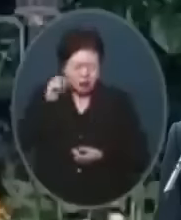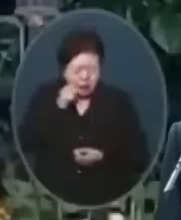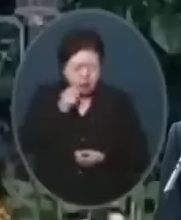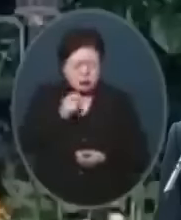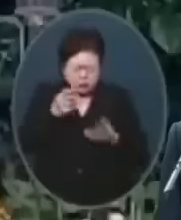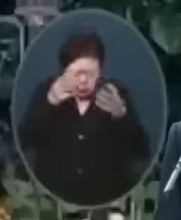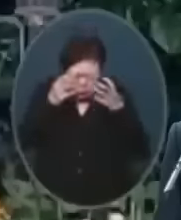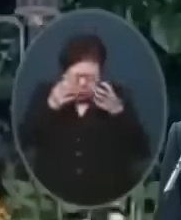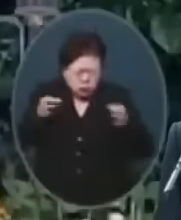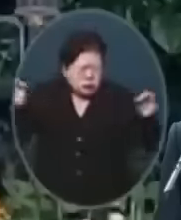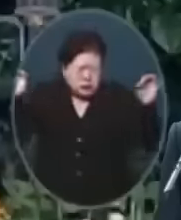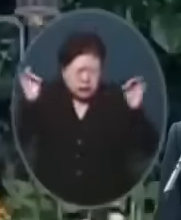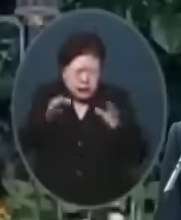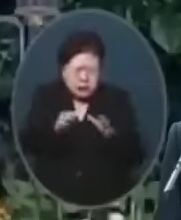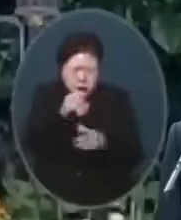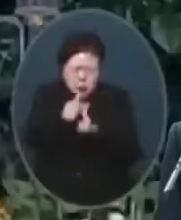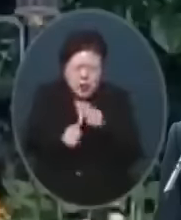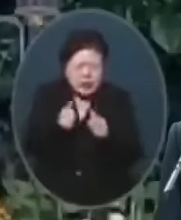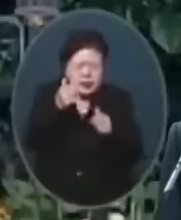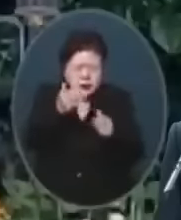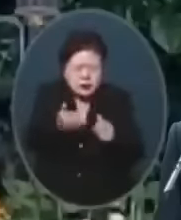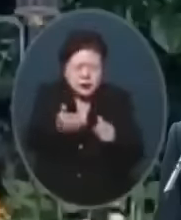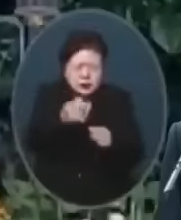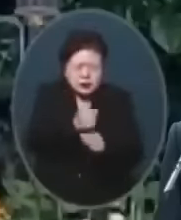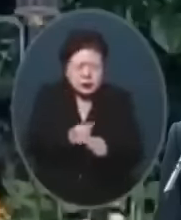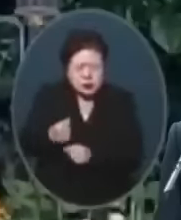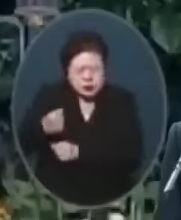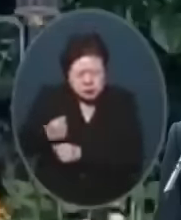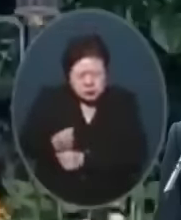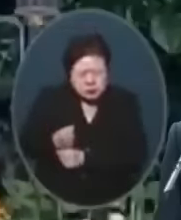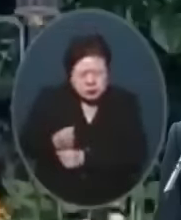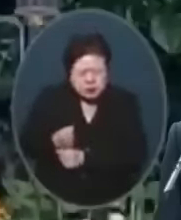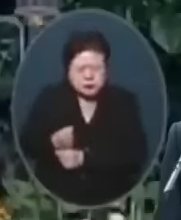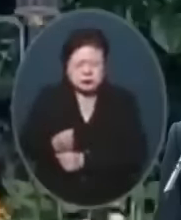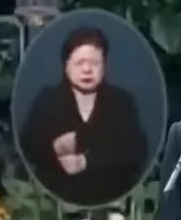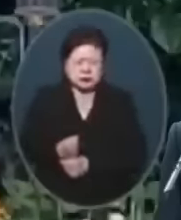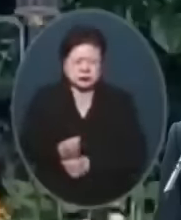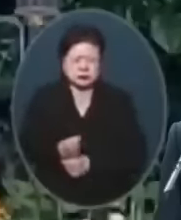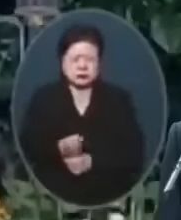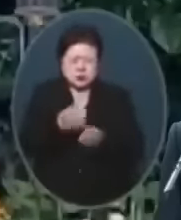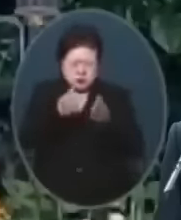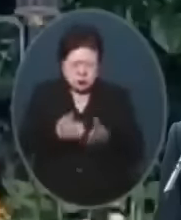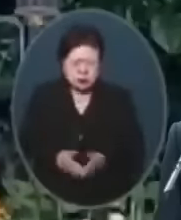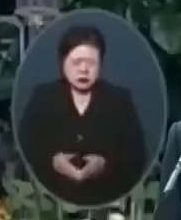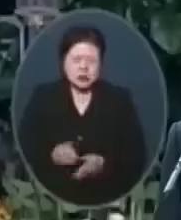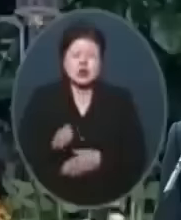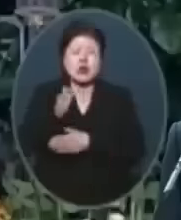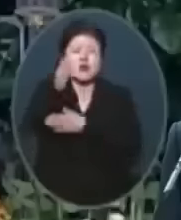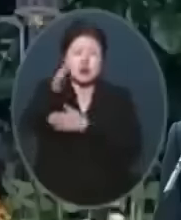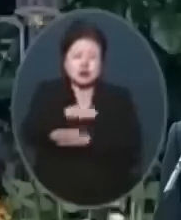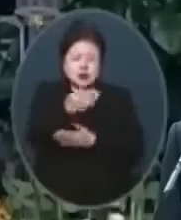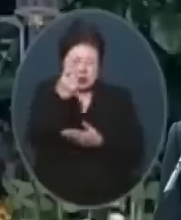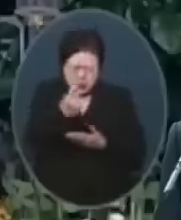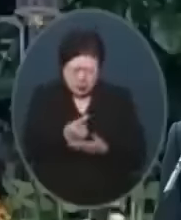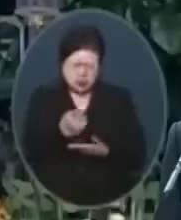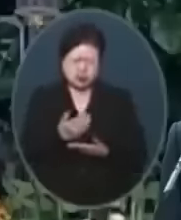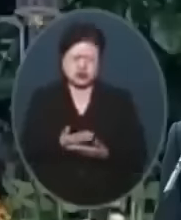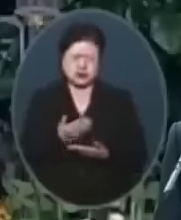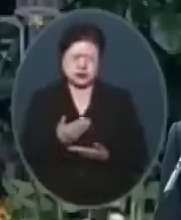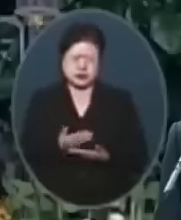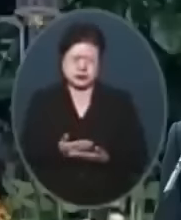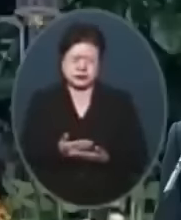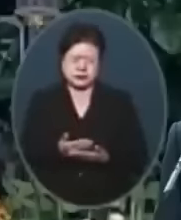어려움과 고통이 사라지고 하나님께서 수고하고 무거운 짐을 짊어져 주심으로 말미암아 영광이 우리에게 임하게 하여